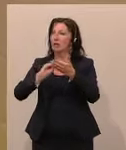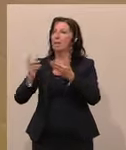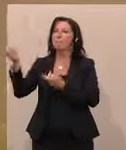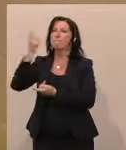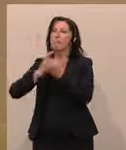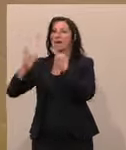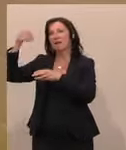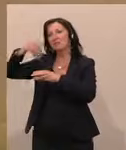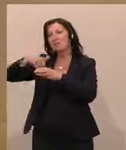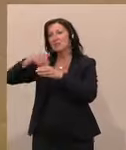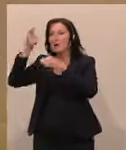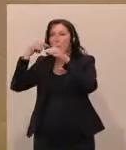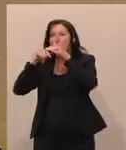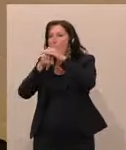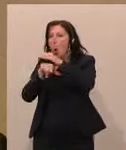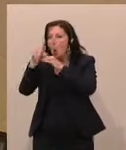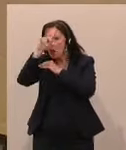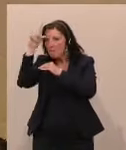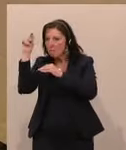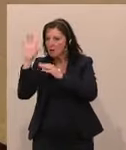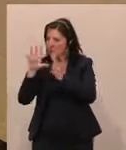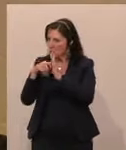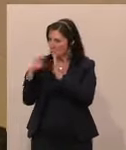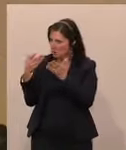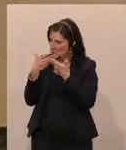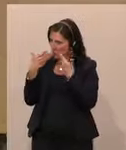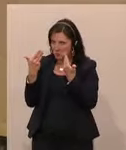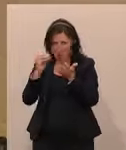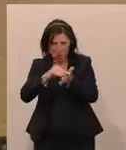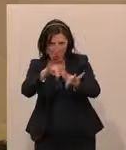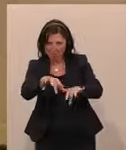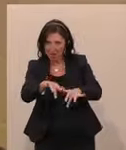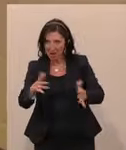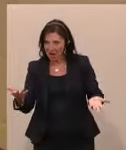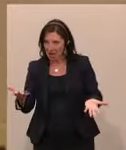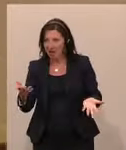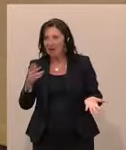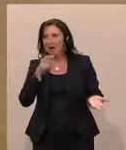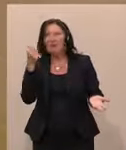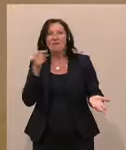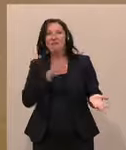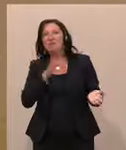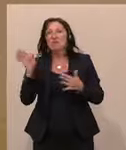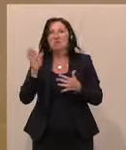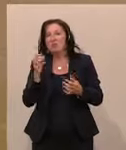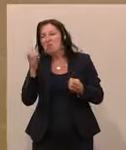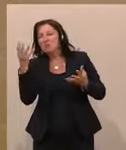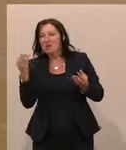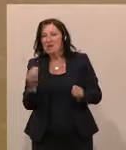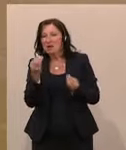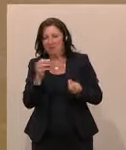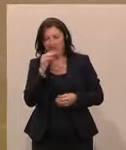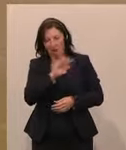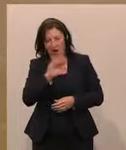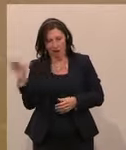hat. Also die Konsequenz habe ich nicht mitbekommen. Er ist jetzt immer noch da. Es gibt offensichtlich nicht bei jeder Entgleisung Konsequenzen.